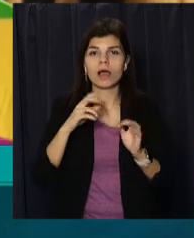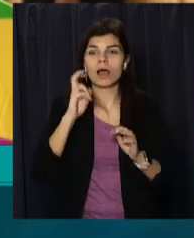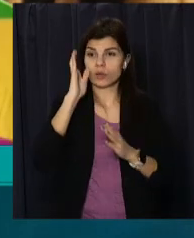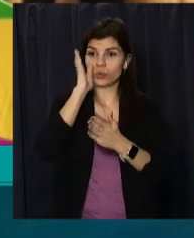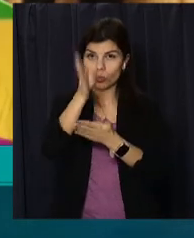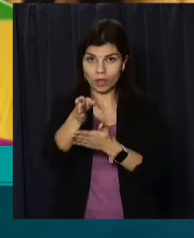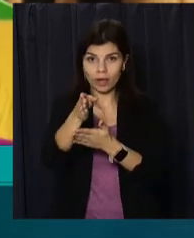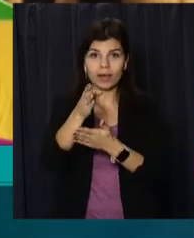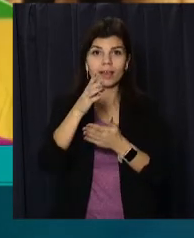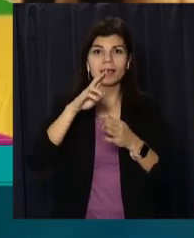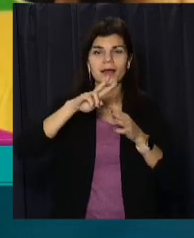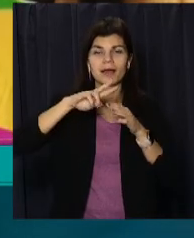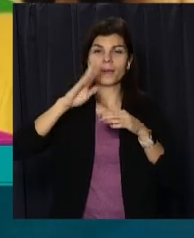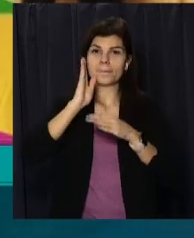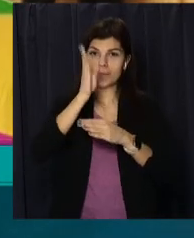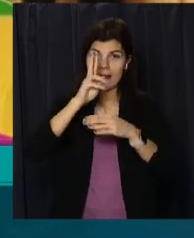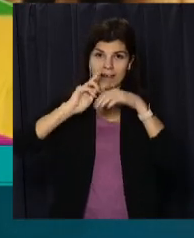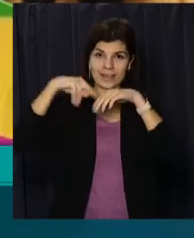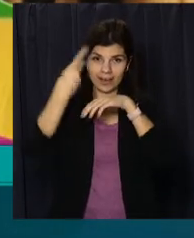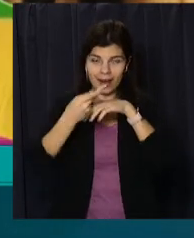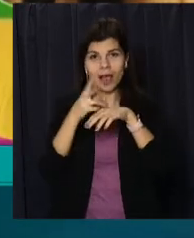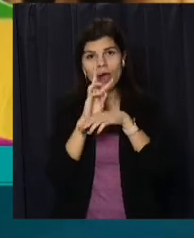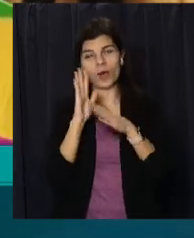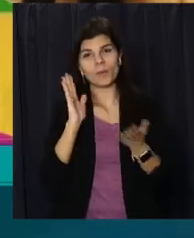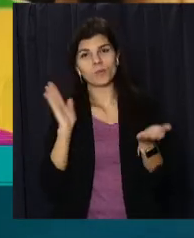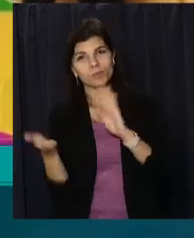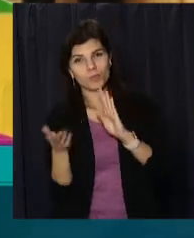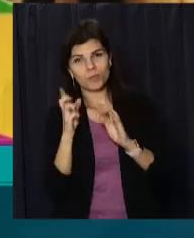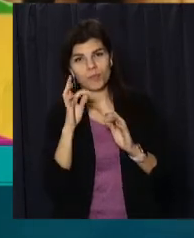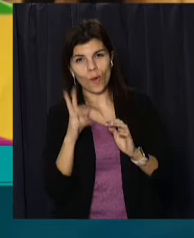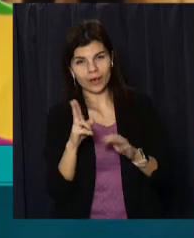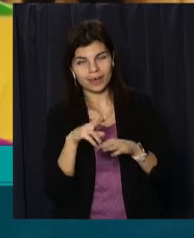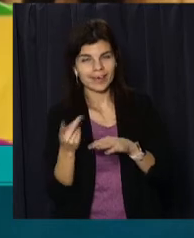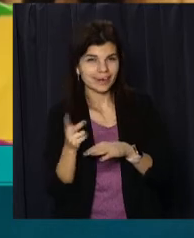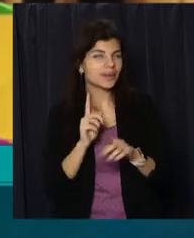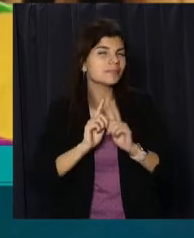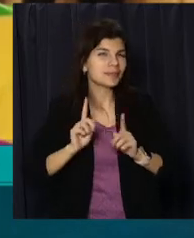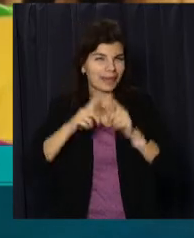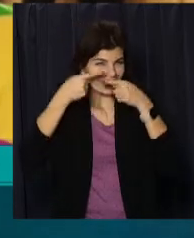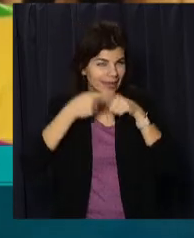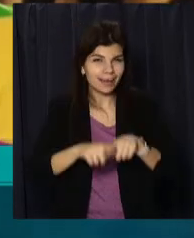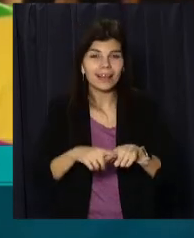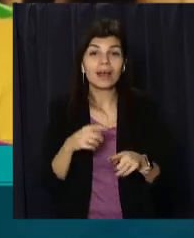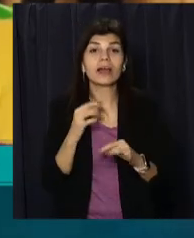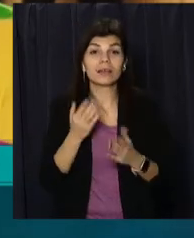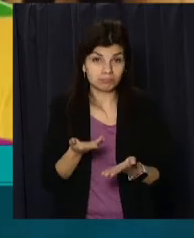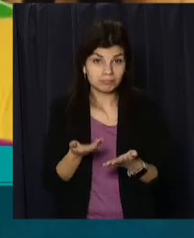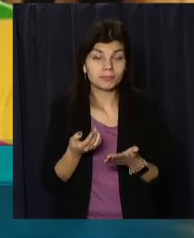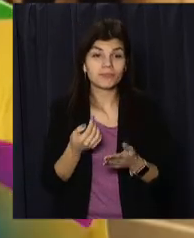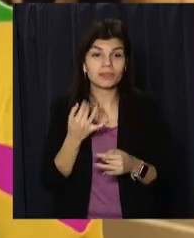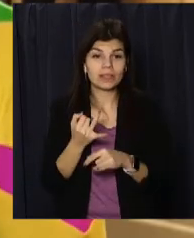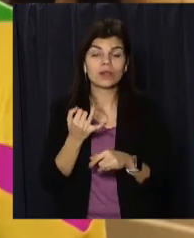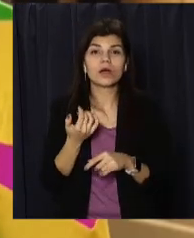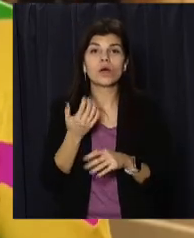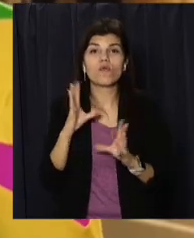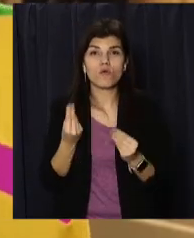в переход рендат-винт, темпове сальто. І таким образом більше